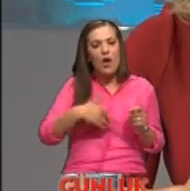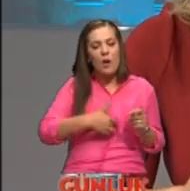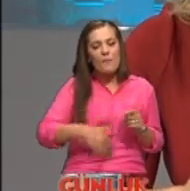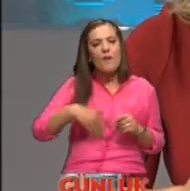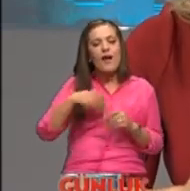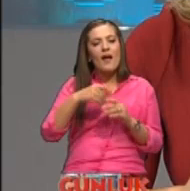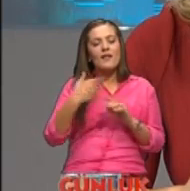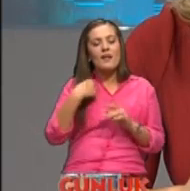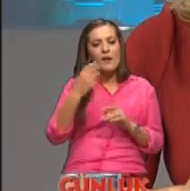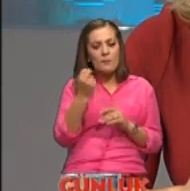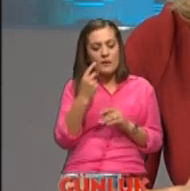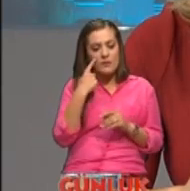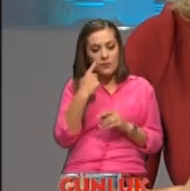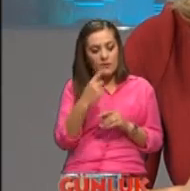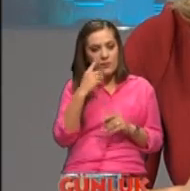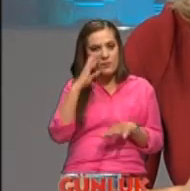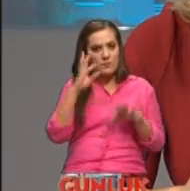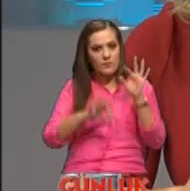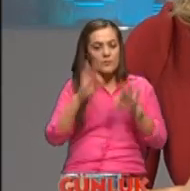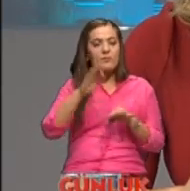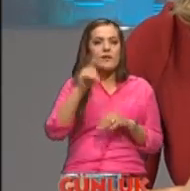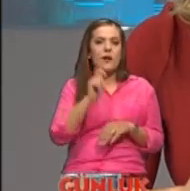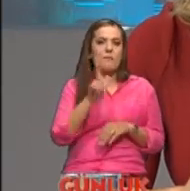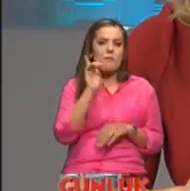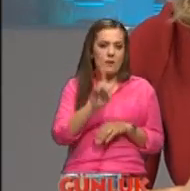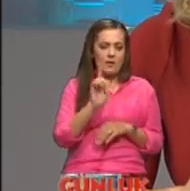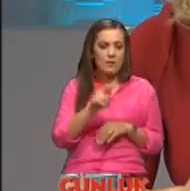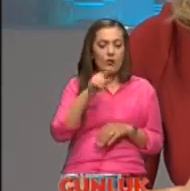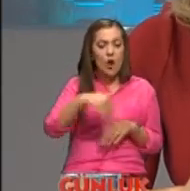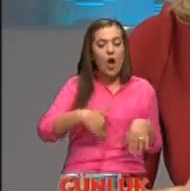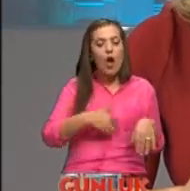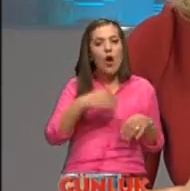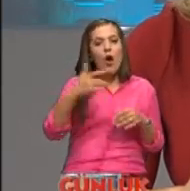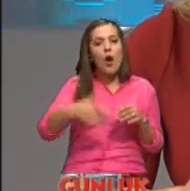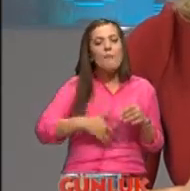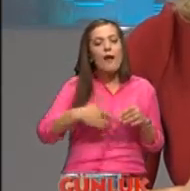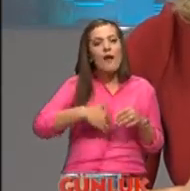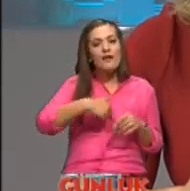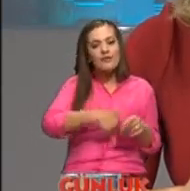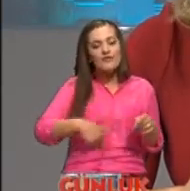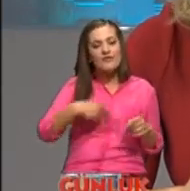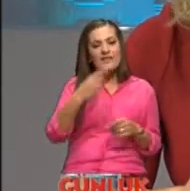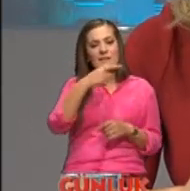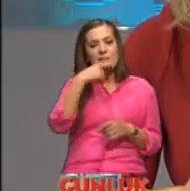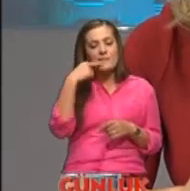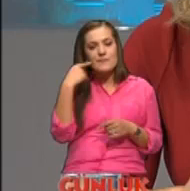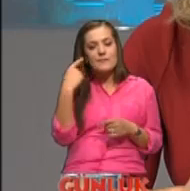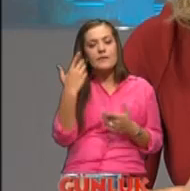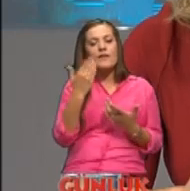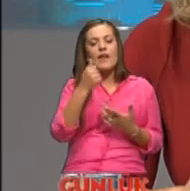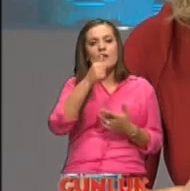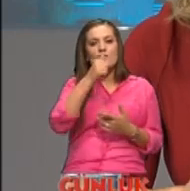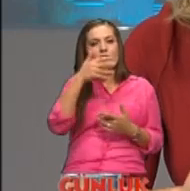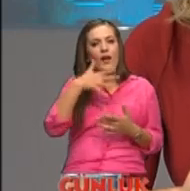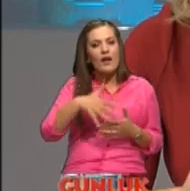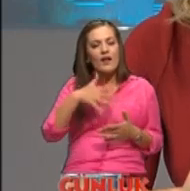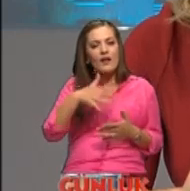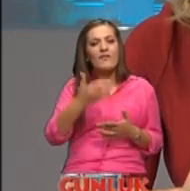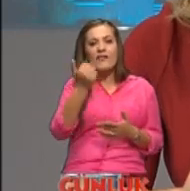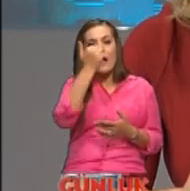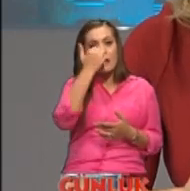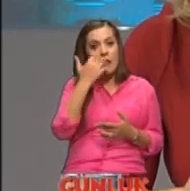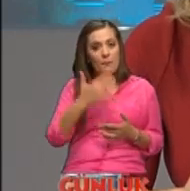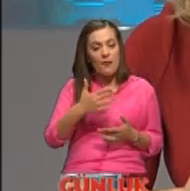çevresini enfeksiyon belirtileri yönünden gözlemlemeli. Bunlar göbek çevresinde kızarıklık olması, akıntı olması,